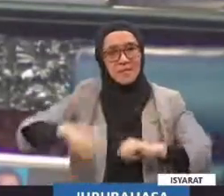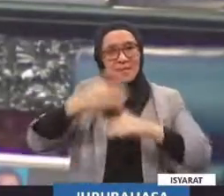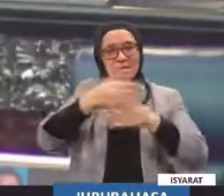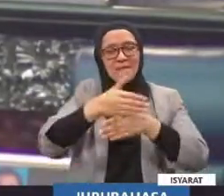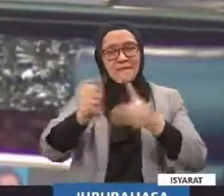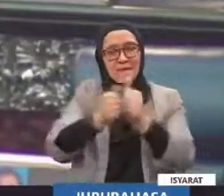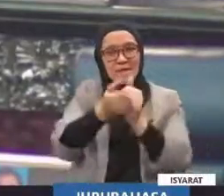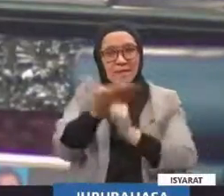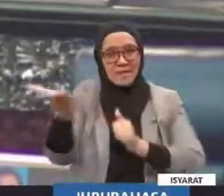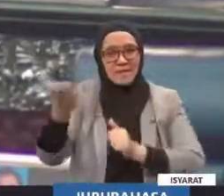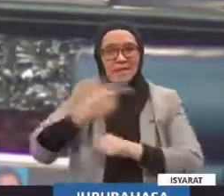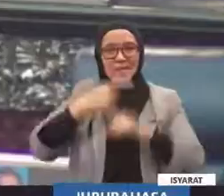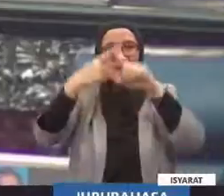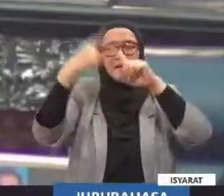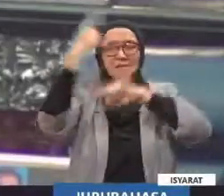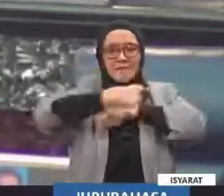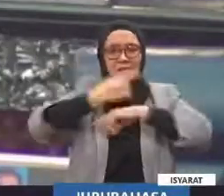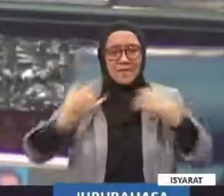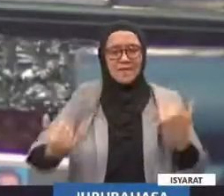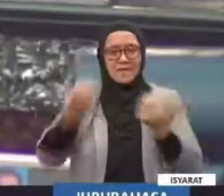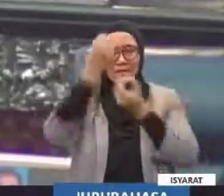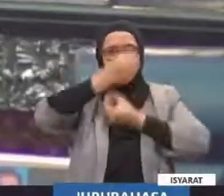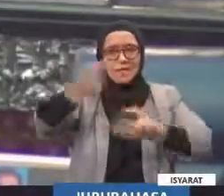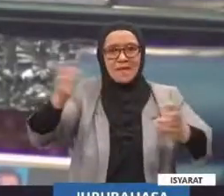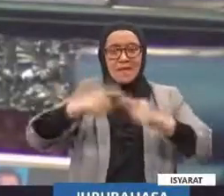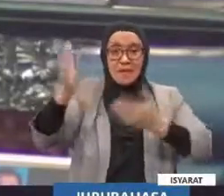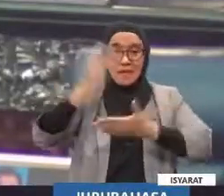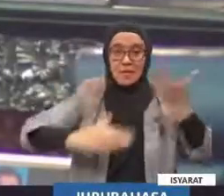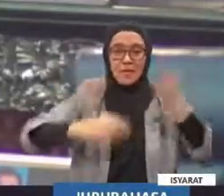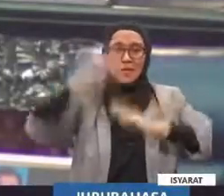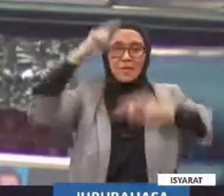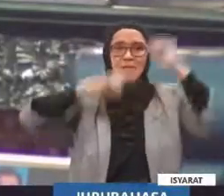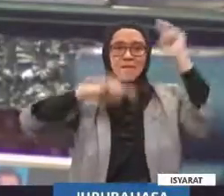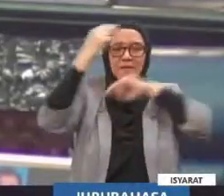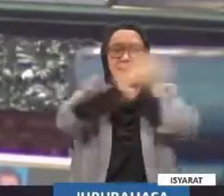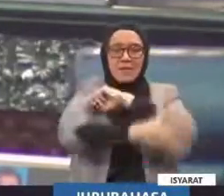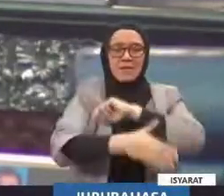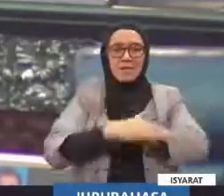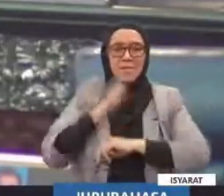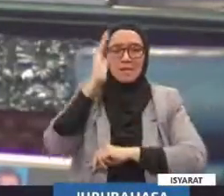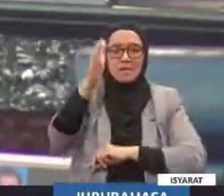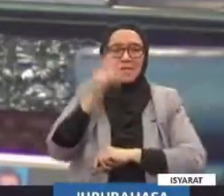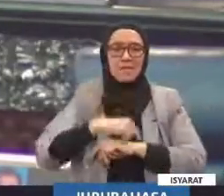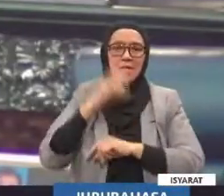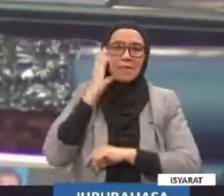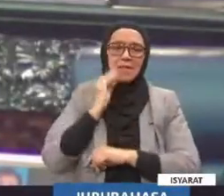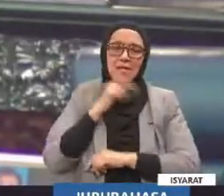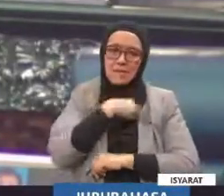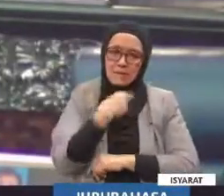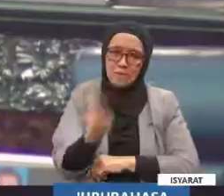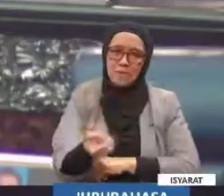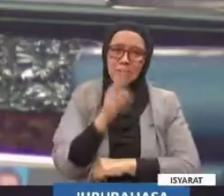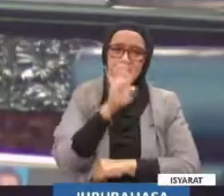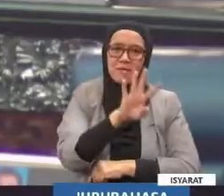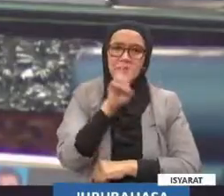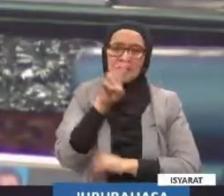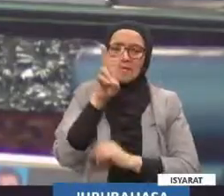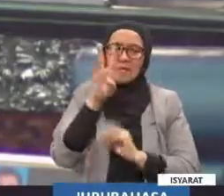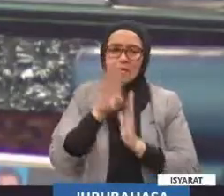Kuala Kerai berkenaan dengan kawasan YB Kuala Kerai. Tapi terima kasihlah kerana menyanyakan soalan yang agak umum dan